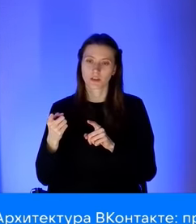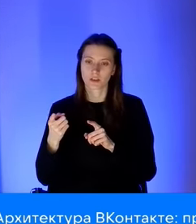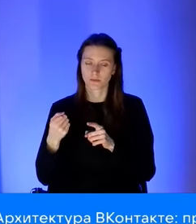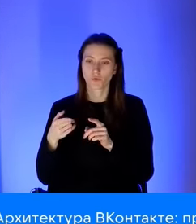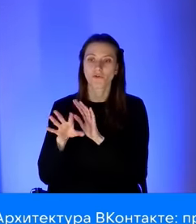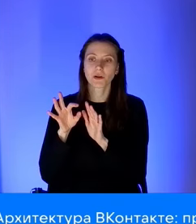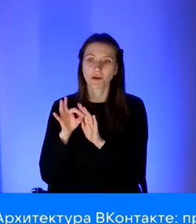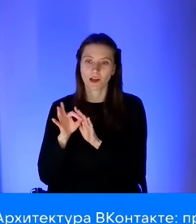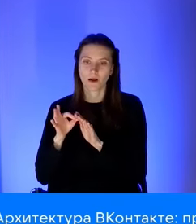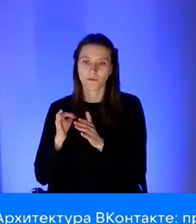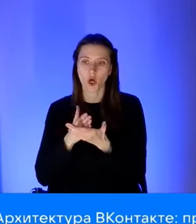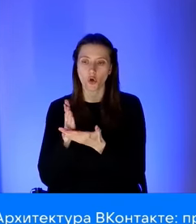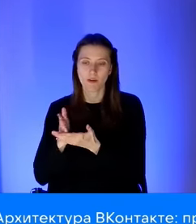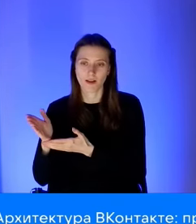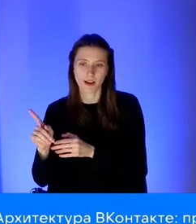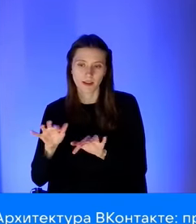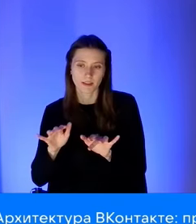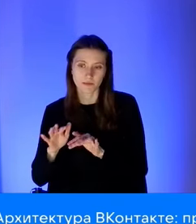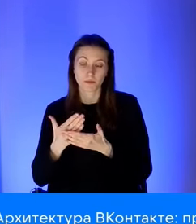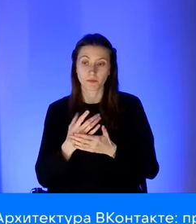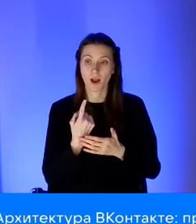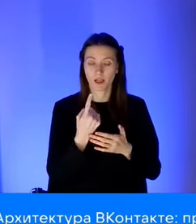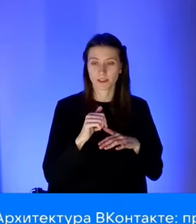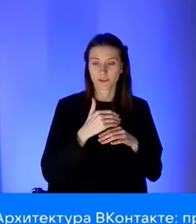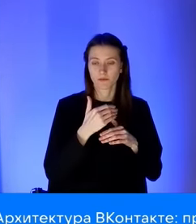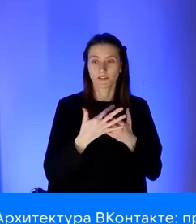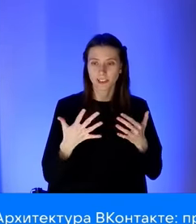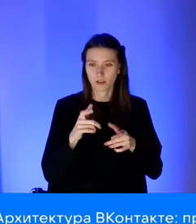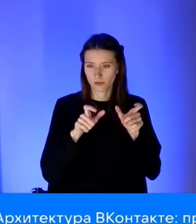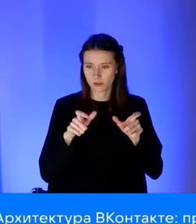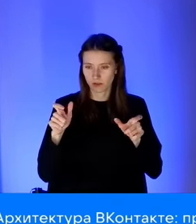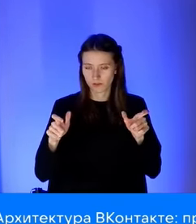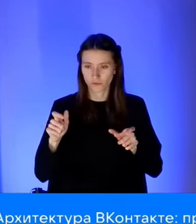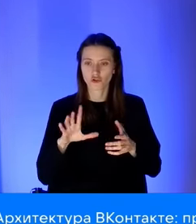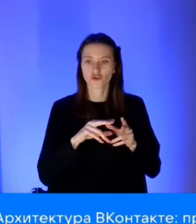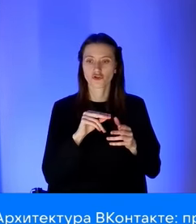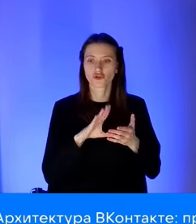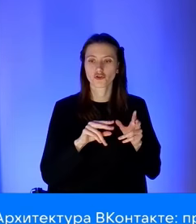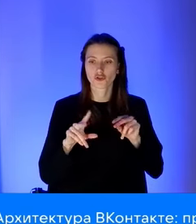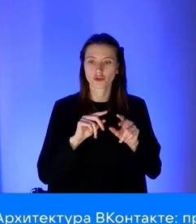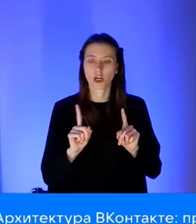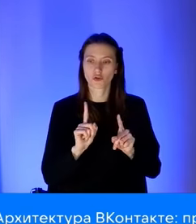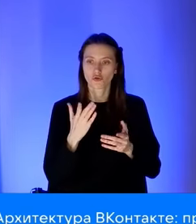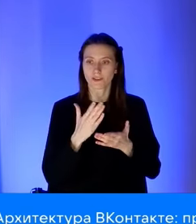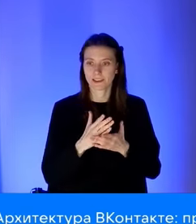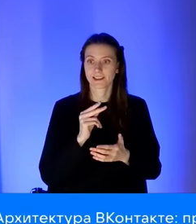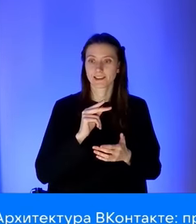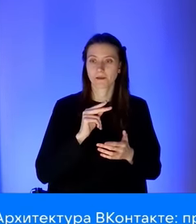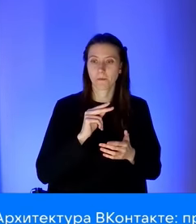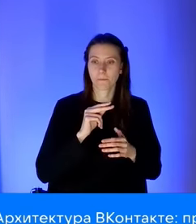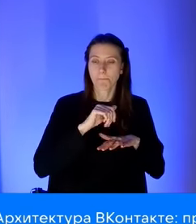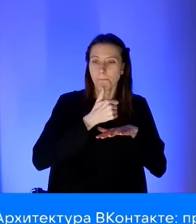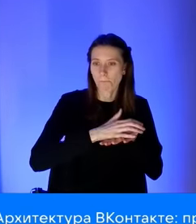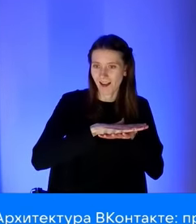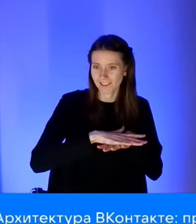то есть часть кэндо считает что мастер один часть энтов считает что мастер другой а при этом